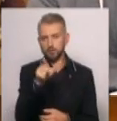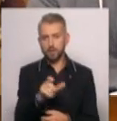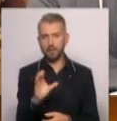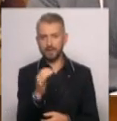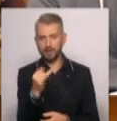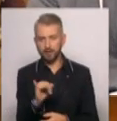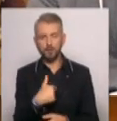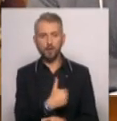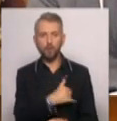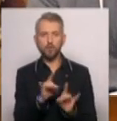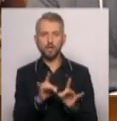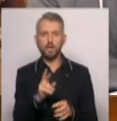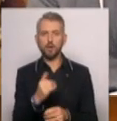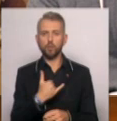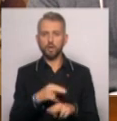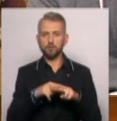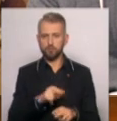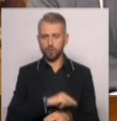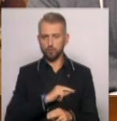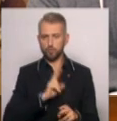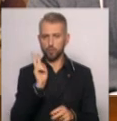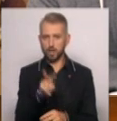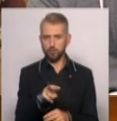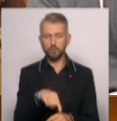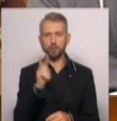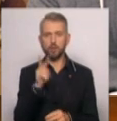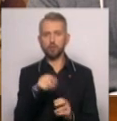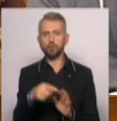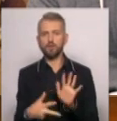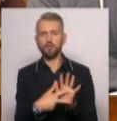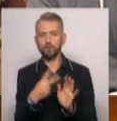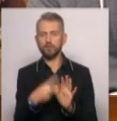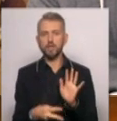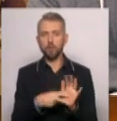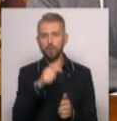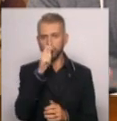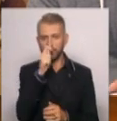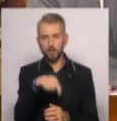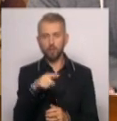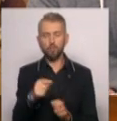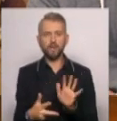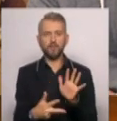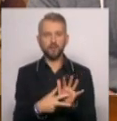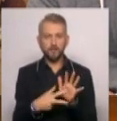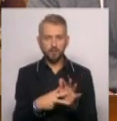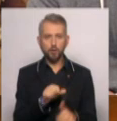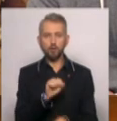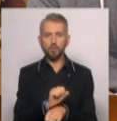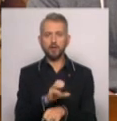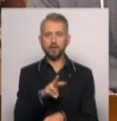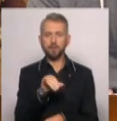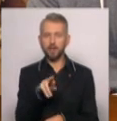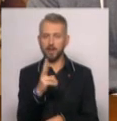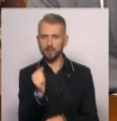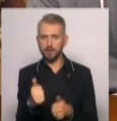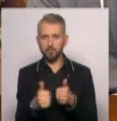розказати, як у нас в столиці ходить тролейбус. 8 тролейбус, 27 квітня, номер 8, зупинка Смілянська біля бувшого